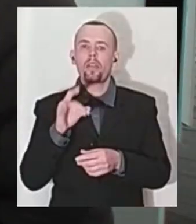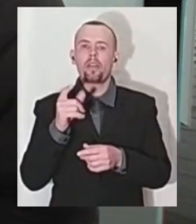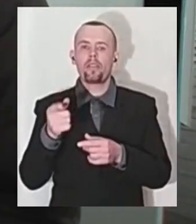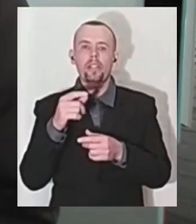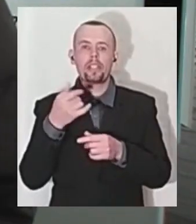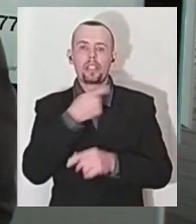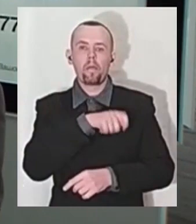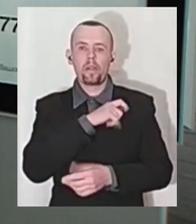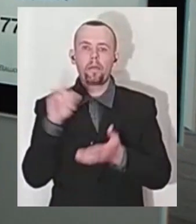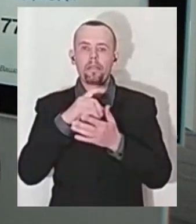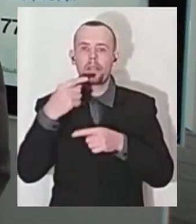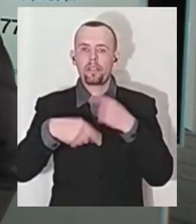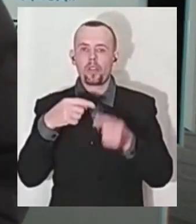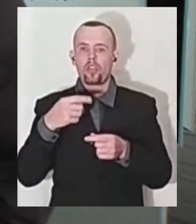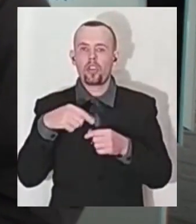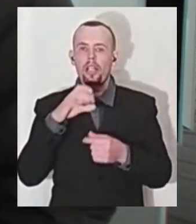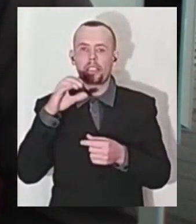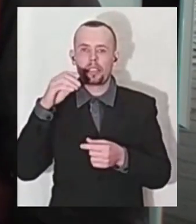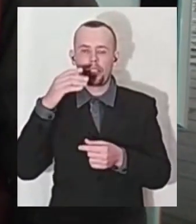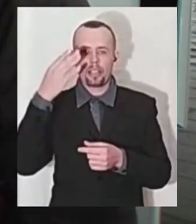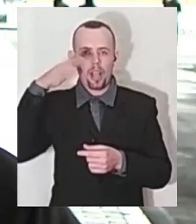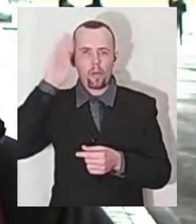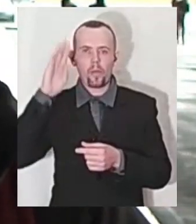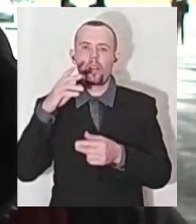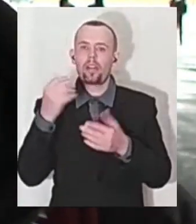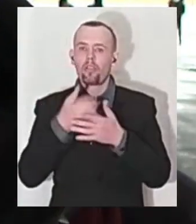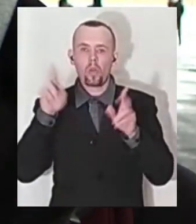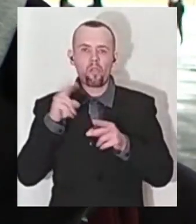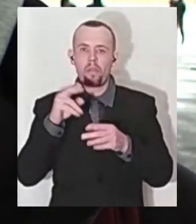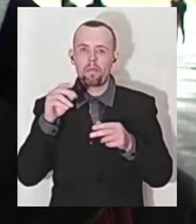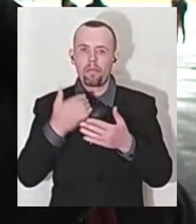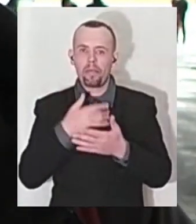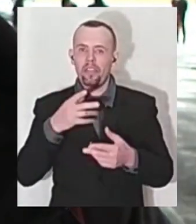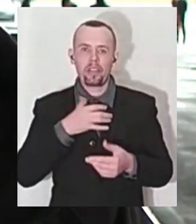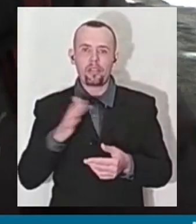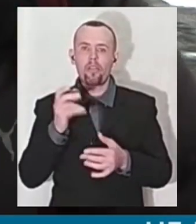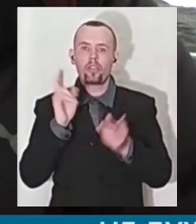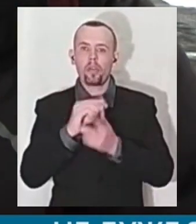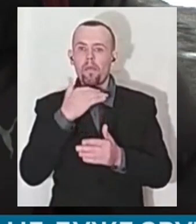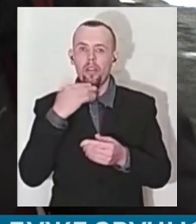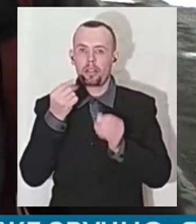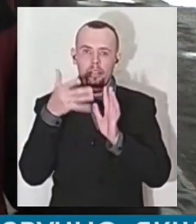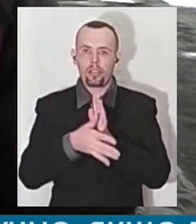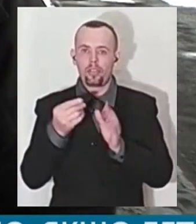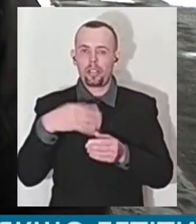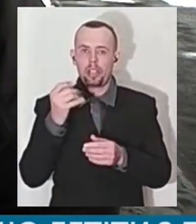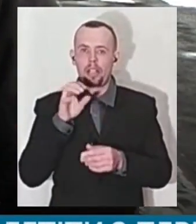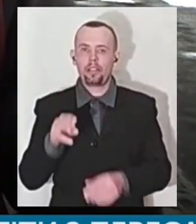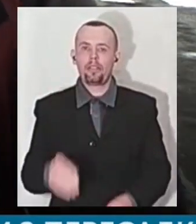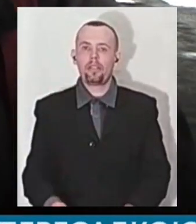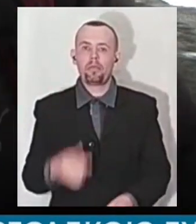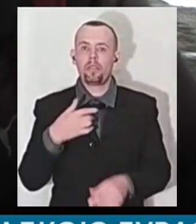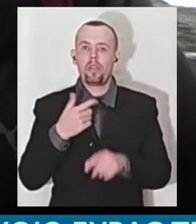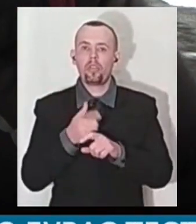пересадкою через Стамбул. Каже, новими правилами не задоволений, так як витрачається багато грошей на здачу тестів. Не дуже удобно, тому що якщо